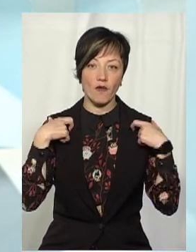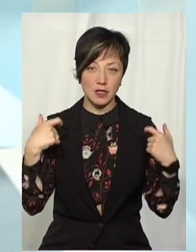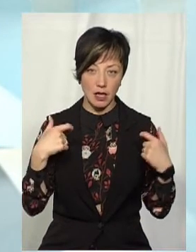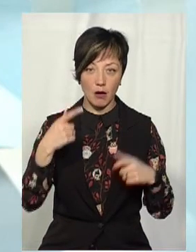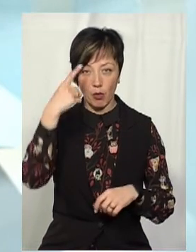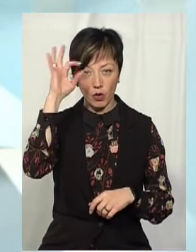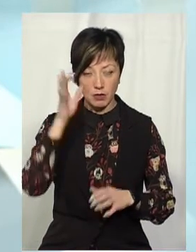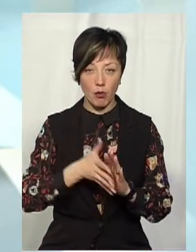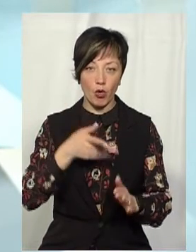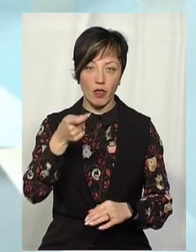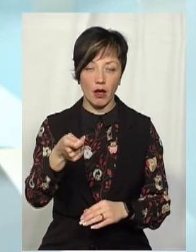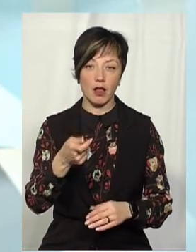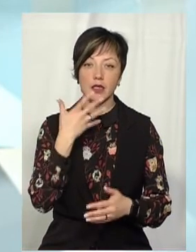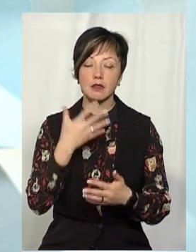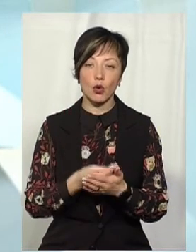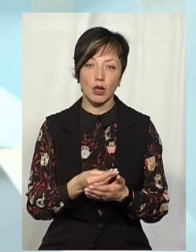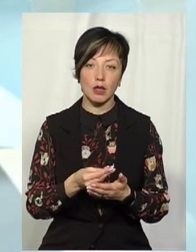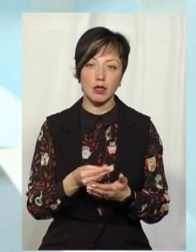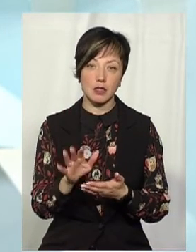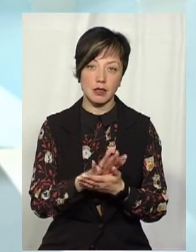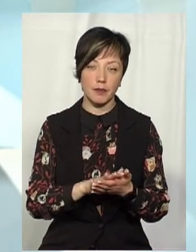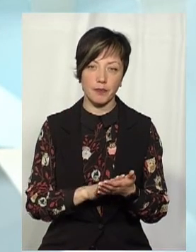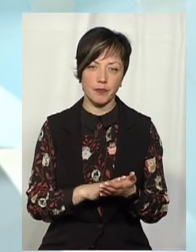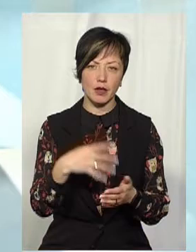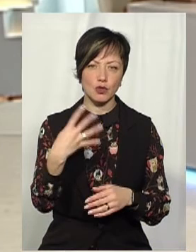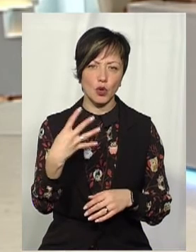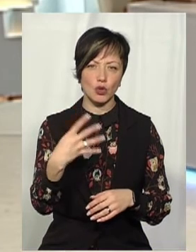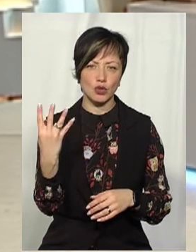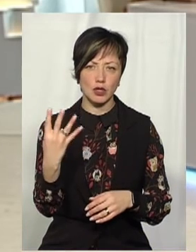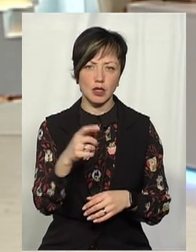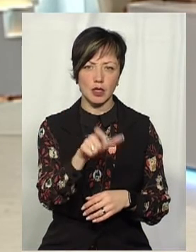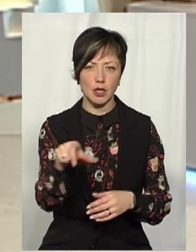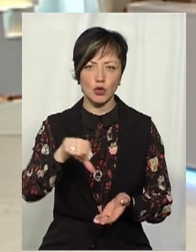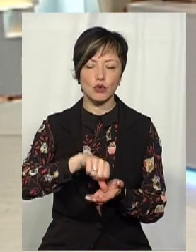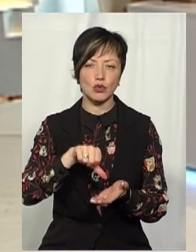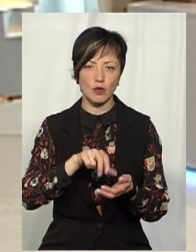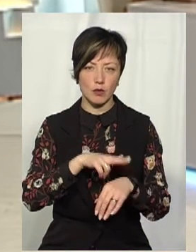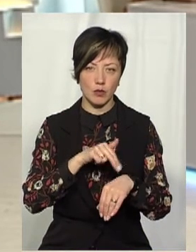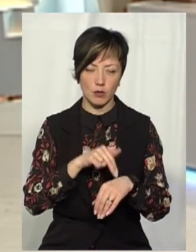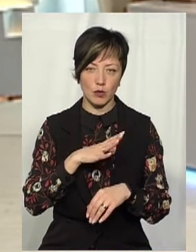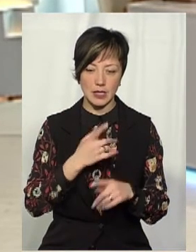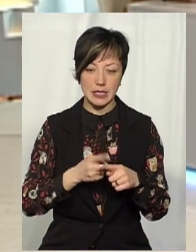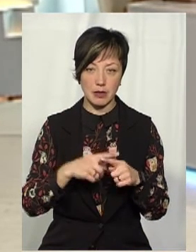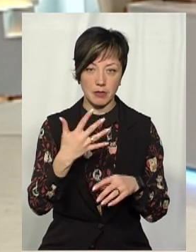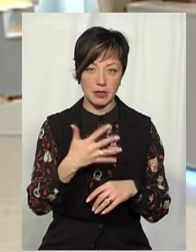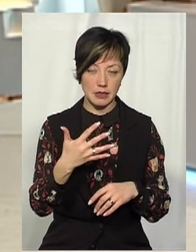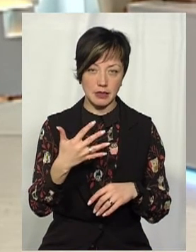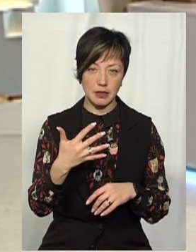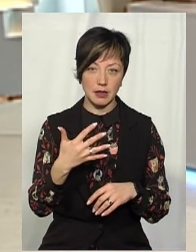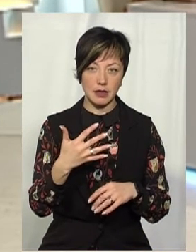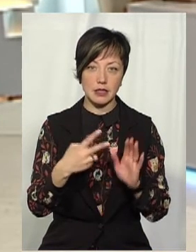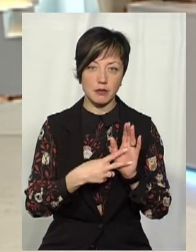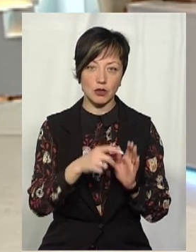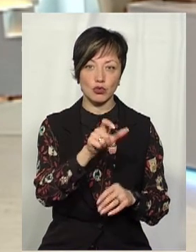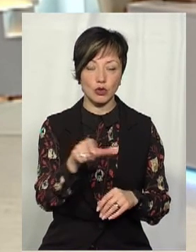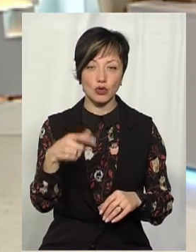офіцери поліції подали. Це, якщо не помиляюсь, 44 дільничних в нас з цих